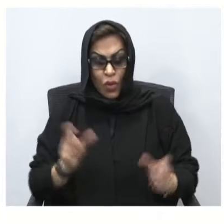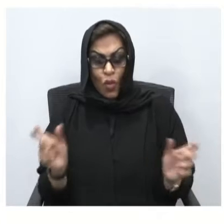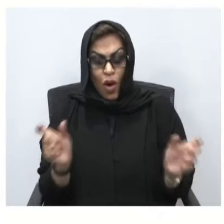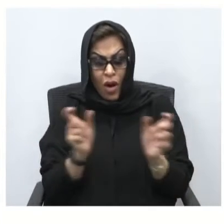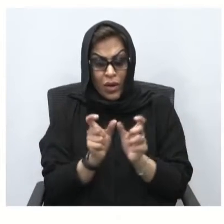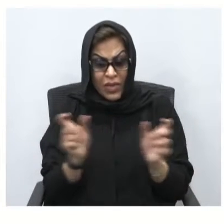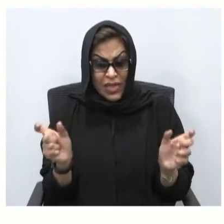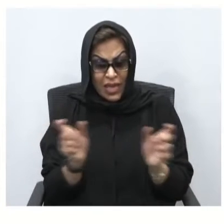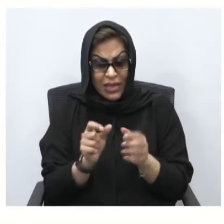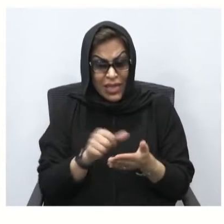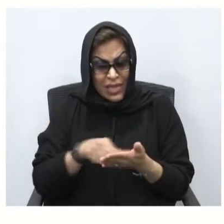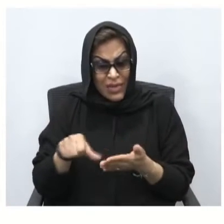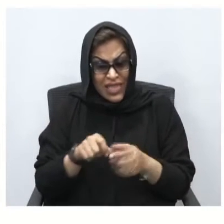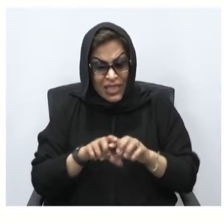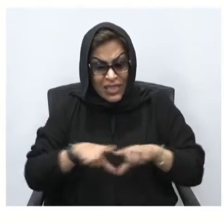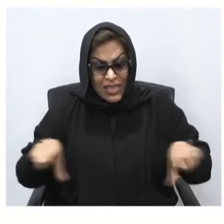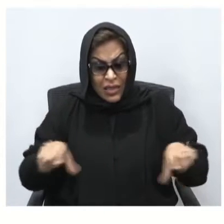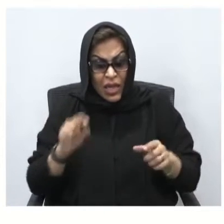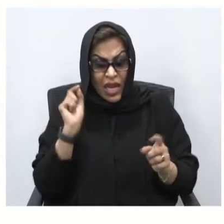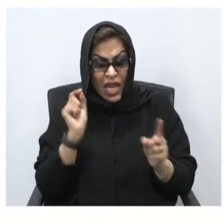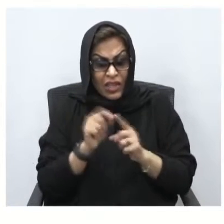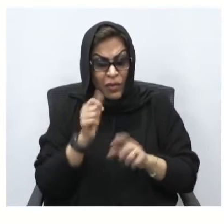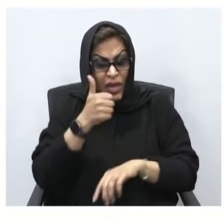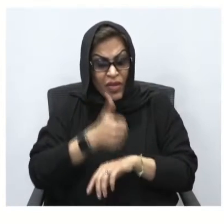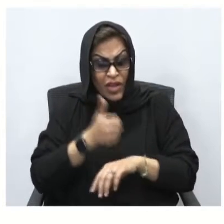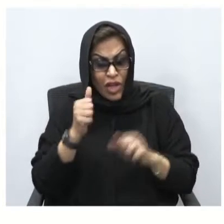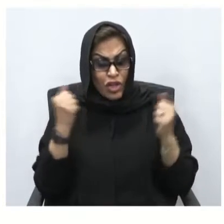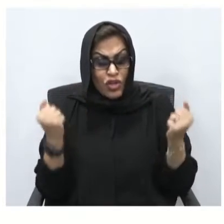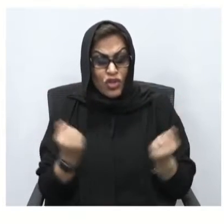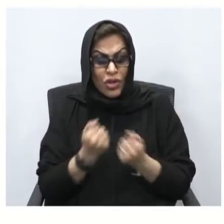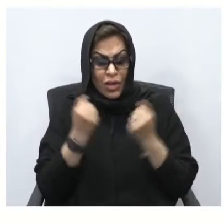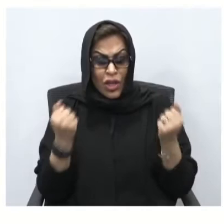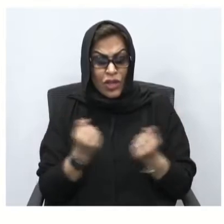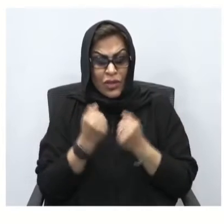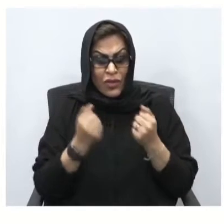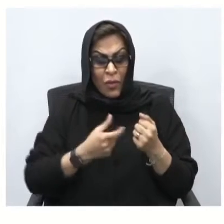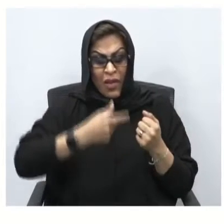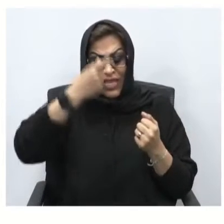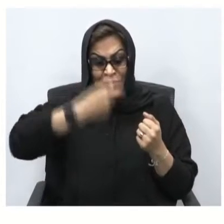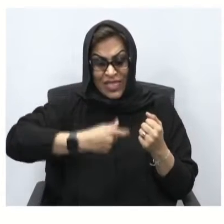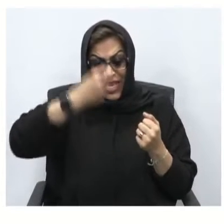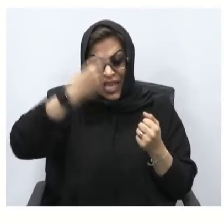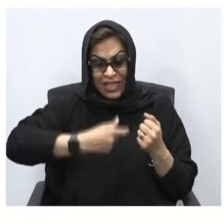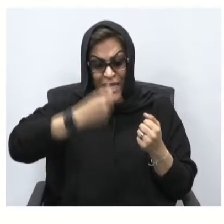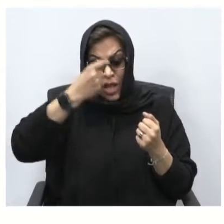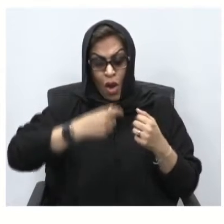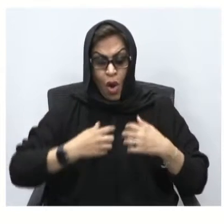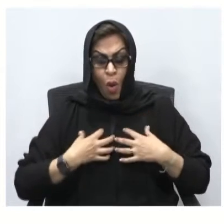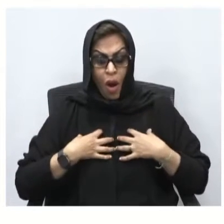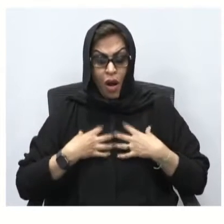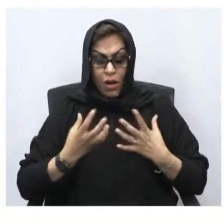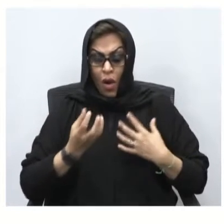مساحه السطح الهدف من هذا النشاط ملاحظه الزياده في مساحه السطح الناجم عن الحويصلات